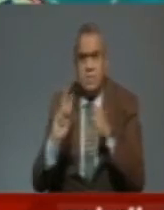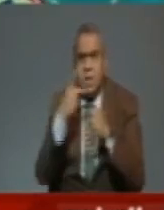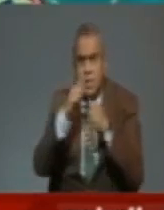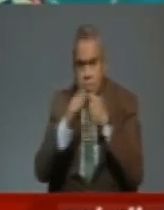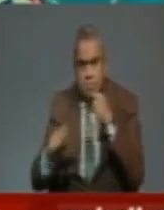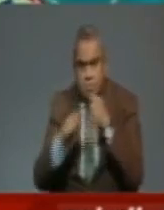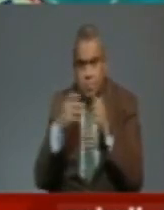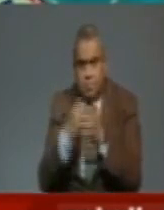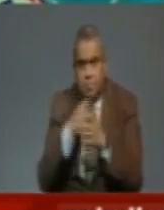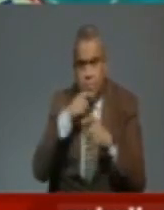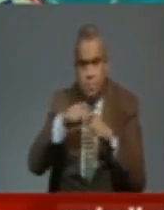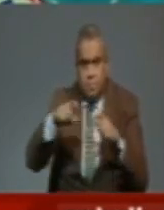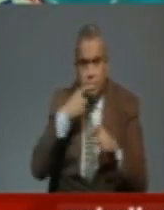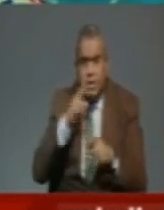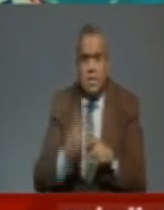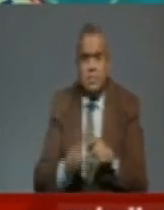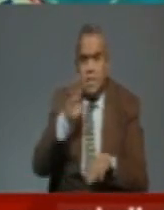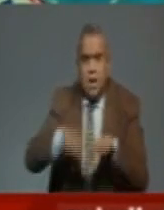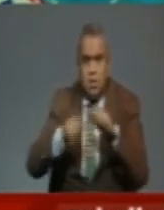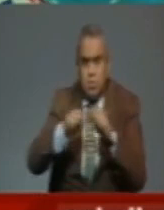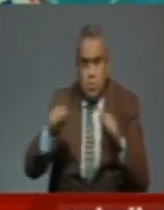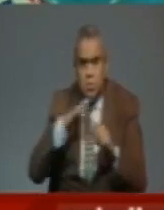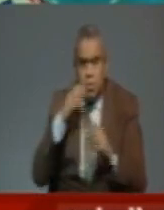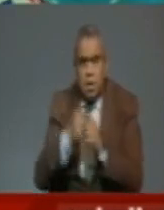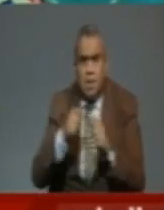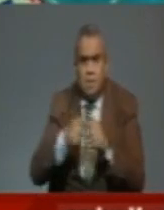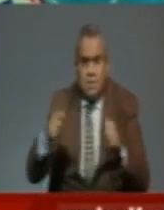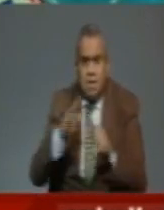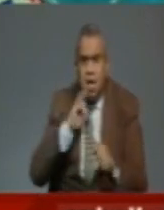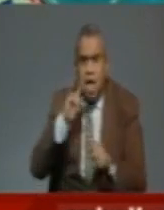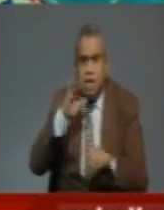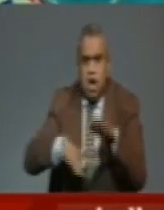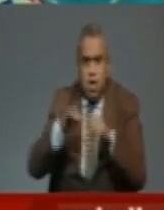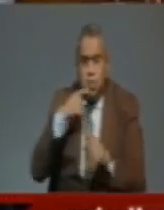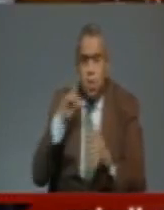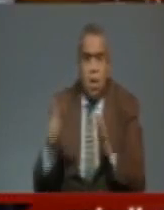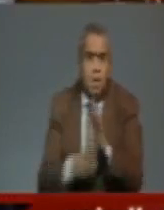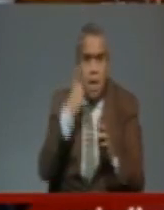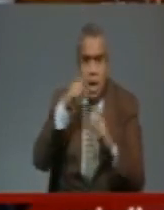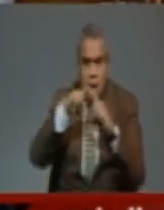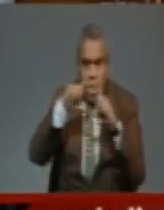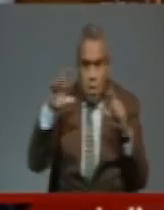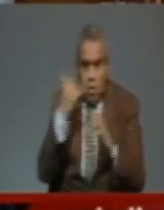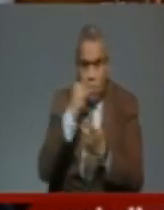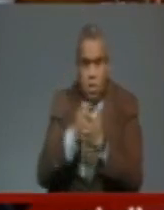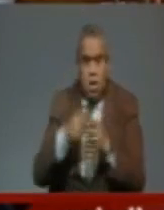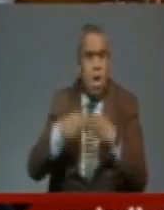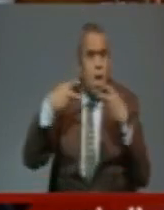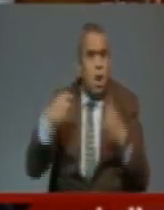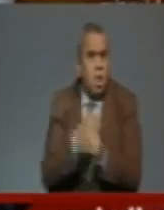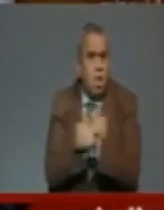7 كيلومتر مربع، مساحته 10 كيلومتر مربع. المرحله الاولى دي خلصت بنسبه 100% وشغالين في